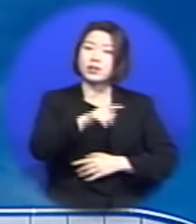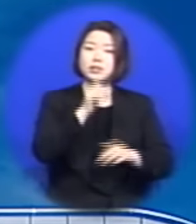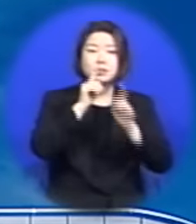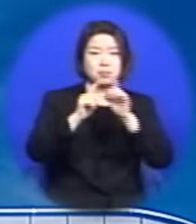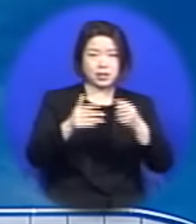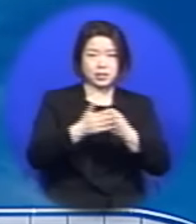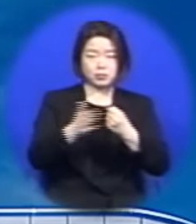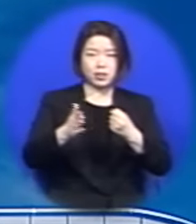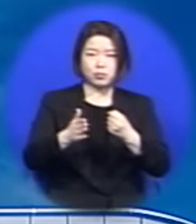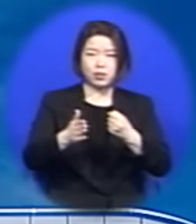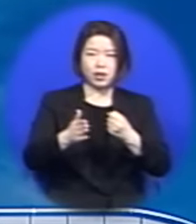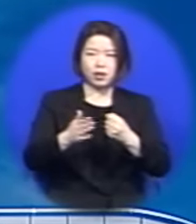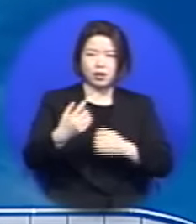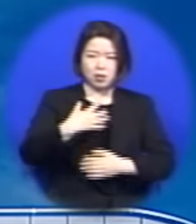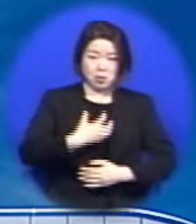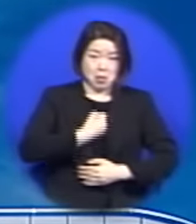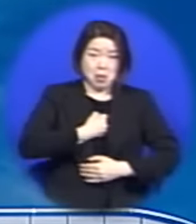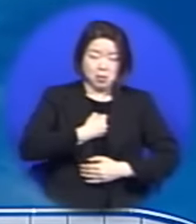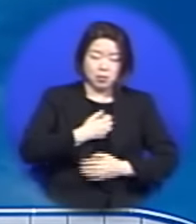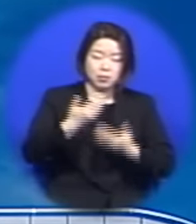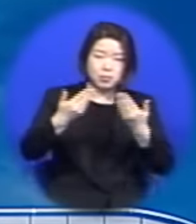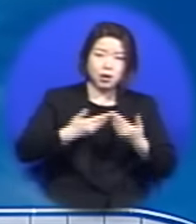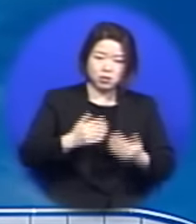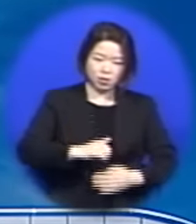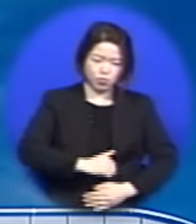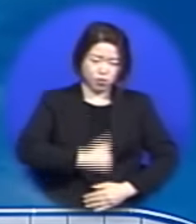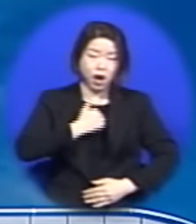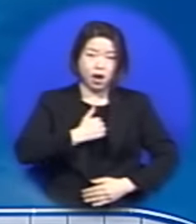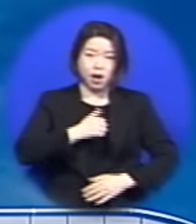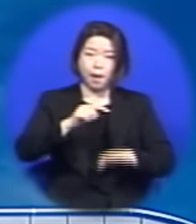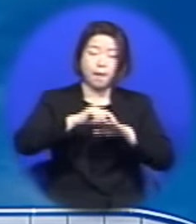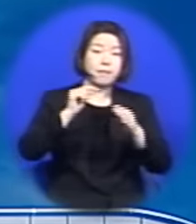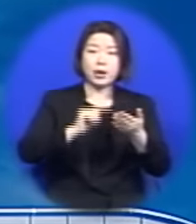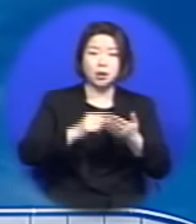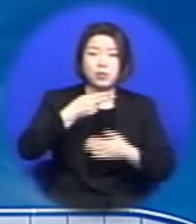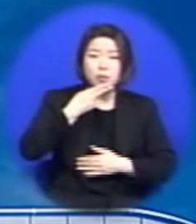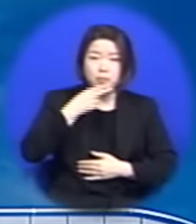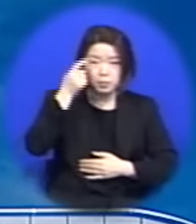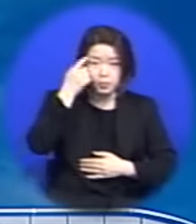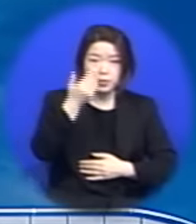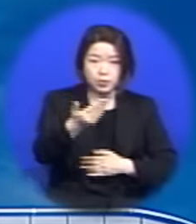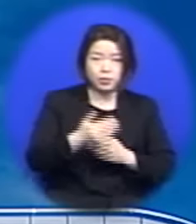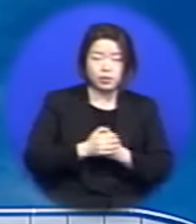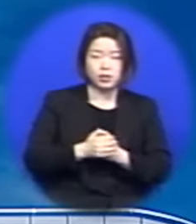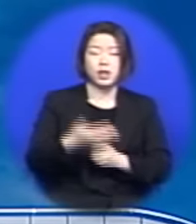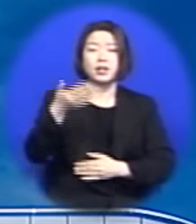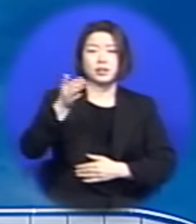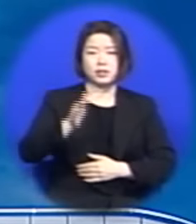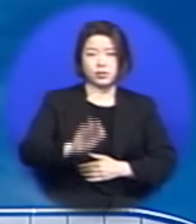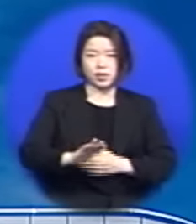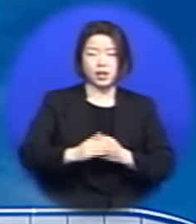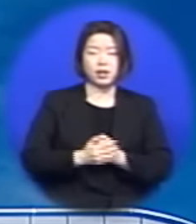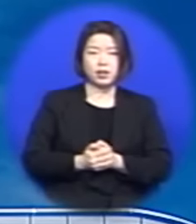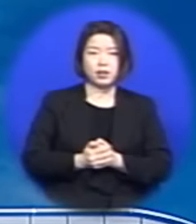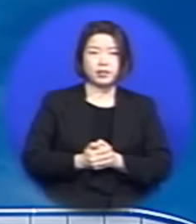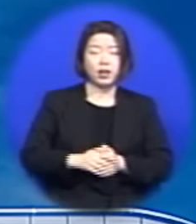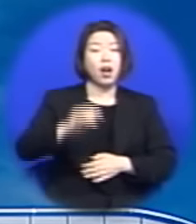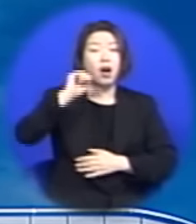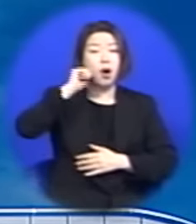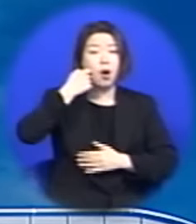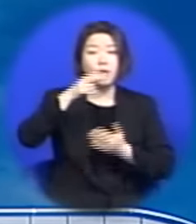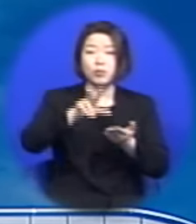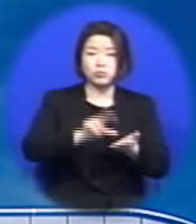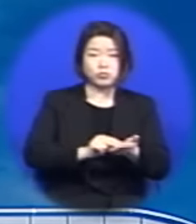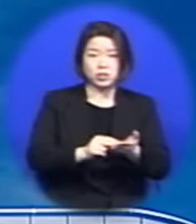말씀 때문에 그게 뭐 충격을 받거나 분노하거나 이런 마음은 없으시죠 그런데 어려운 문제가